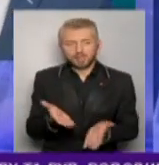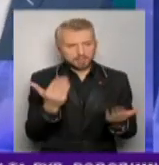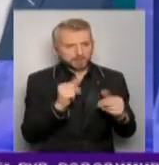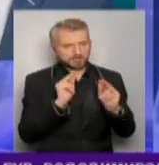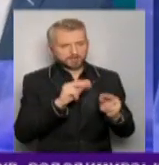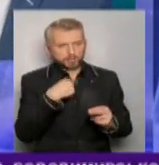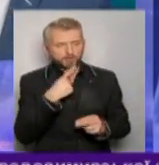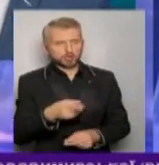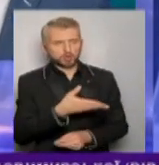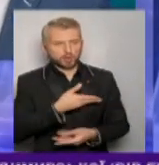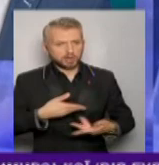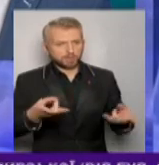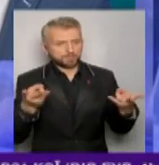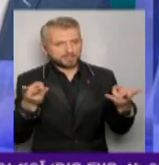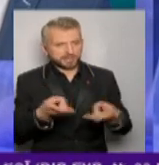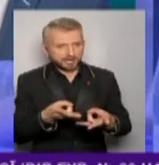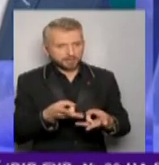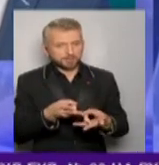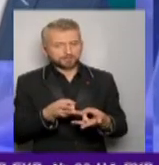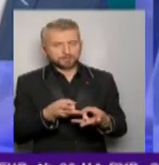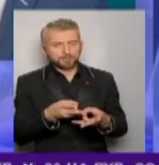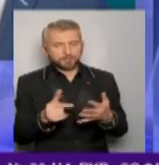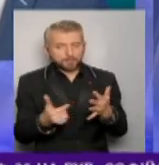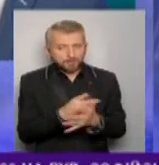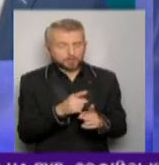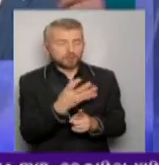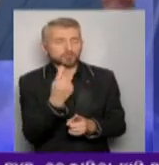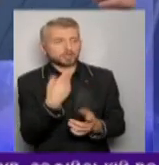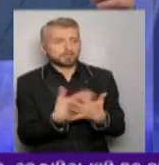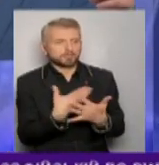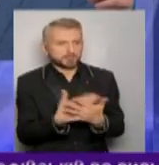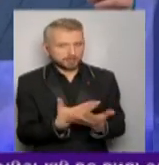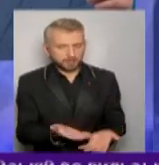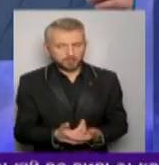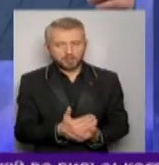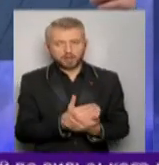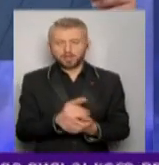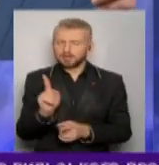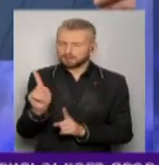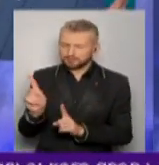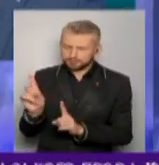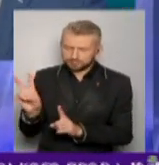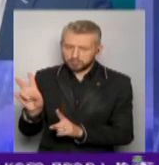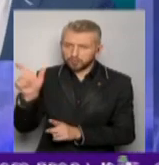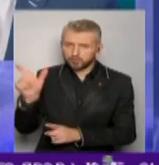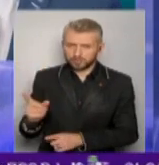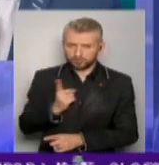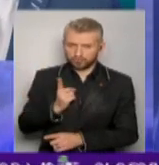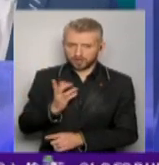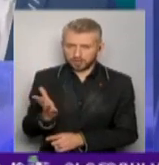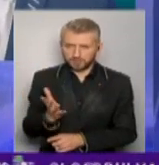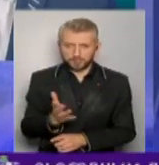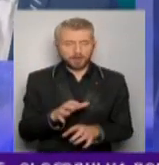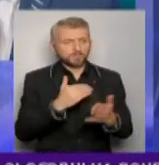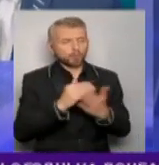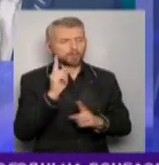говорити, що нам треба знову ж таки, ще один приклад. У Верховній Раді є, завершую, у Верховній Раді є законопроект зміни